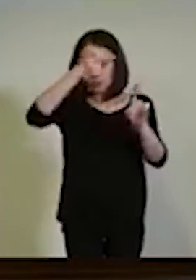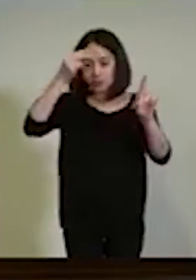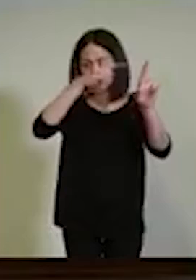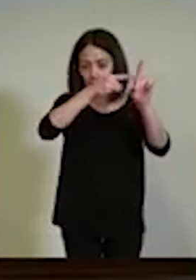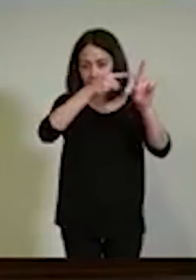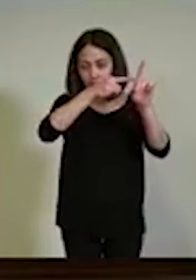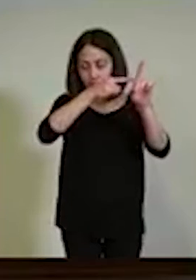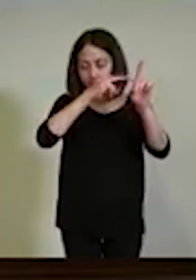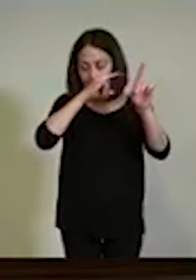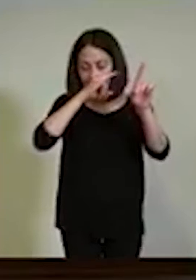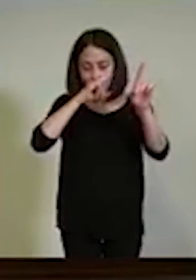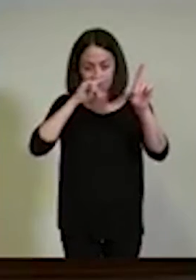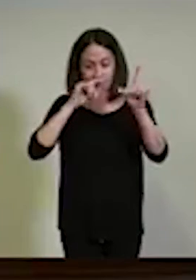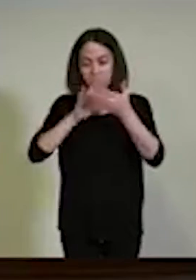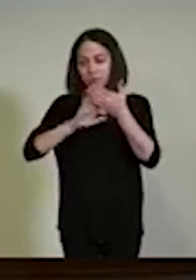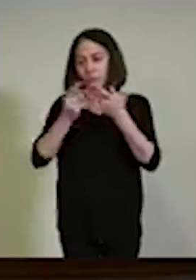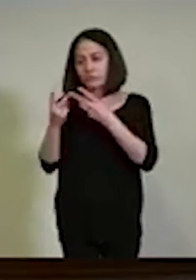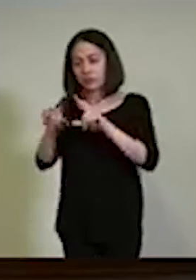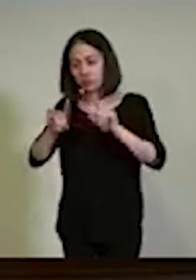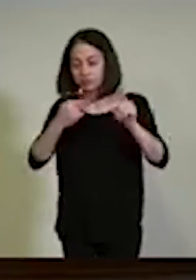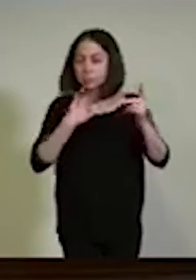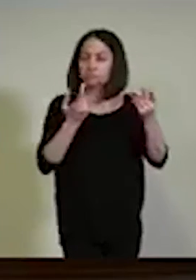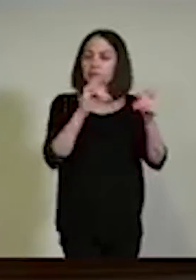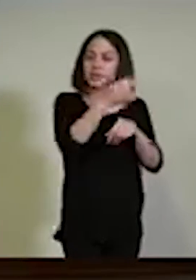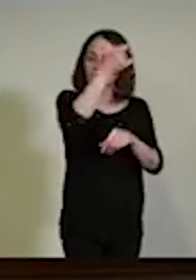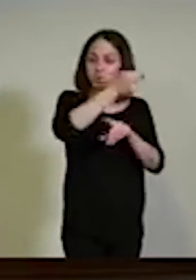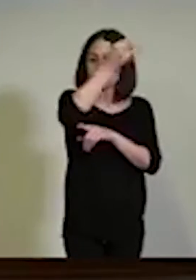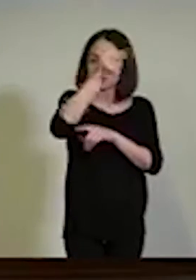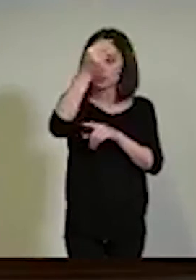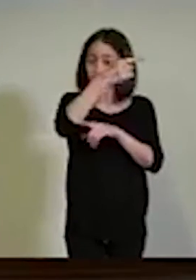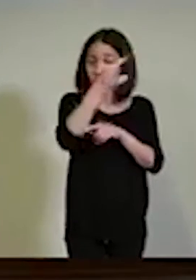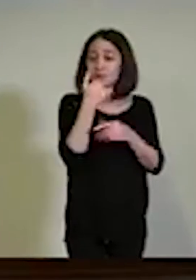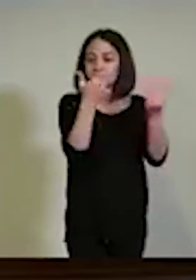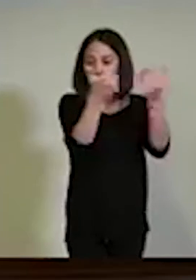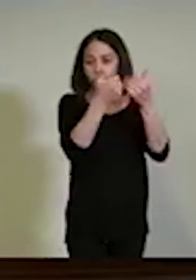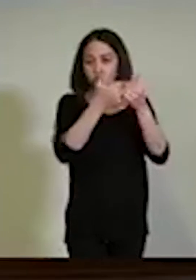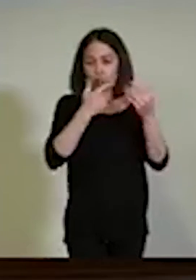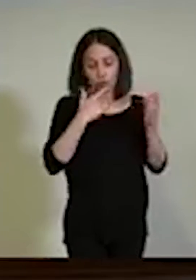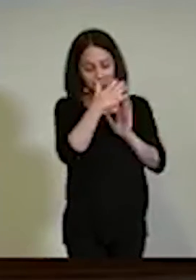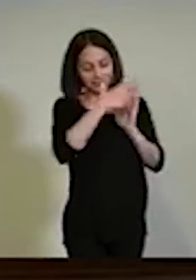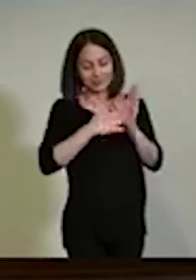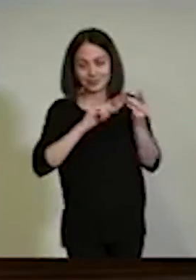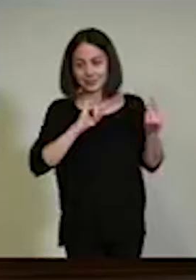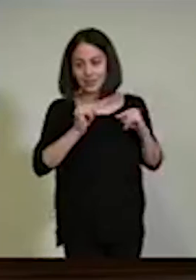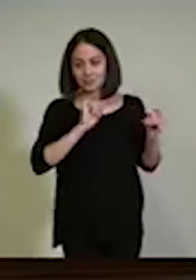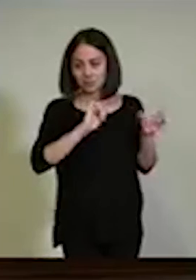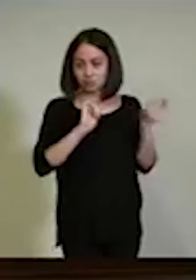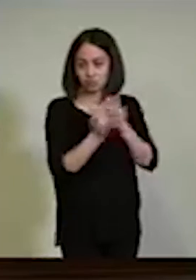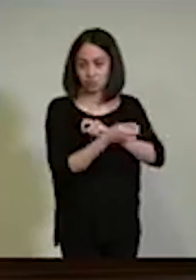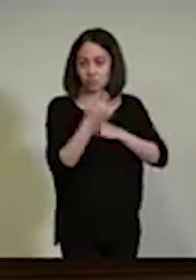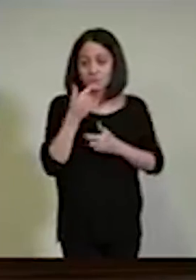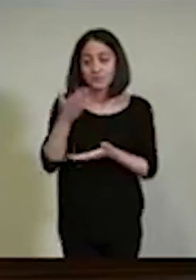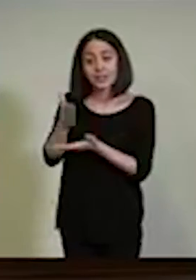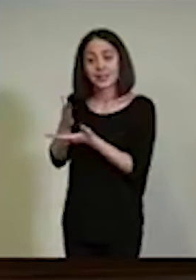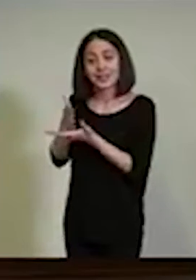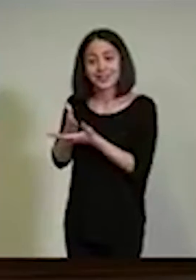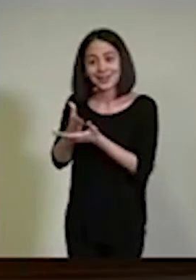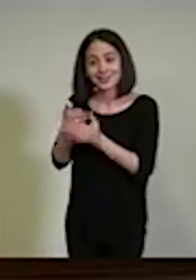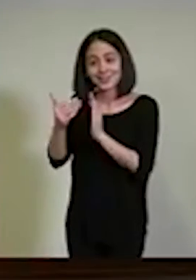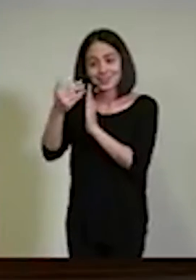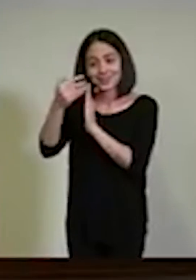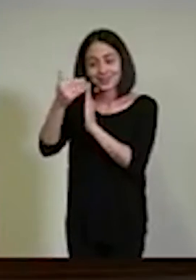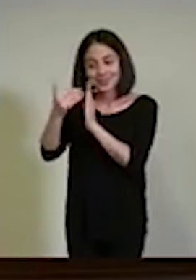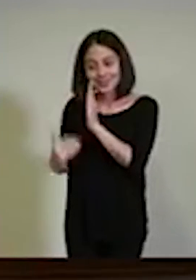l'éducation nationale, a souhaité faire une modification sur la liste des classes. Donc, il y a la classe